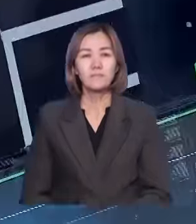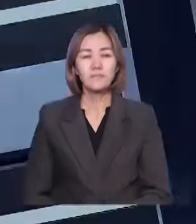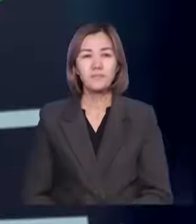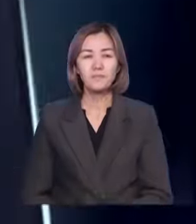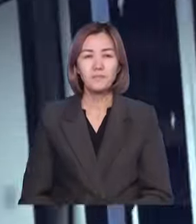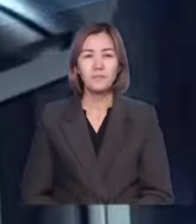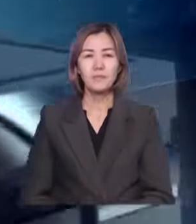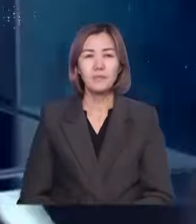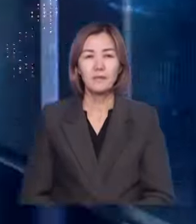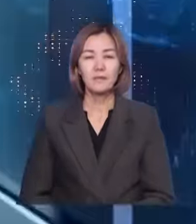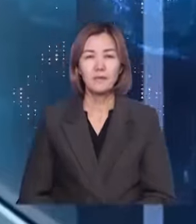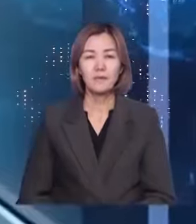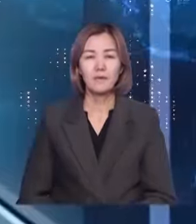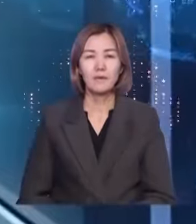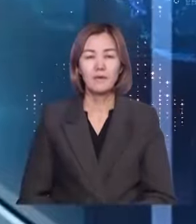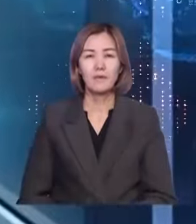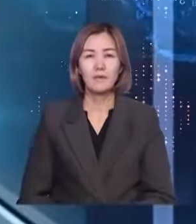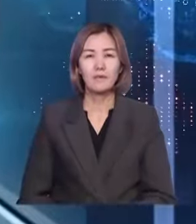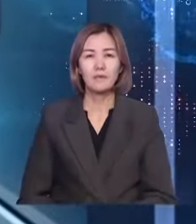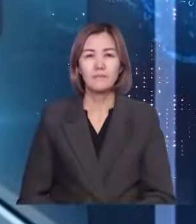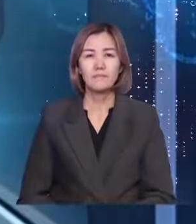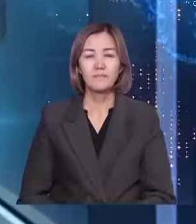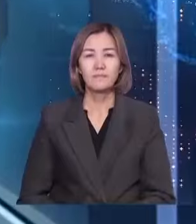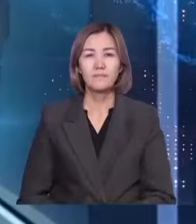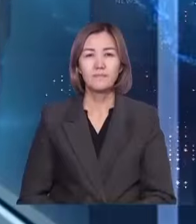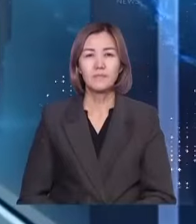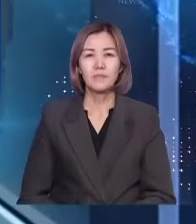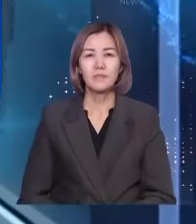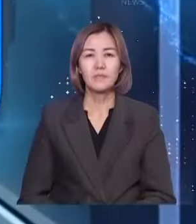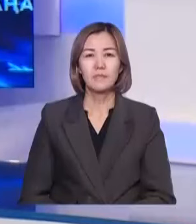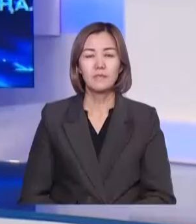Жарқын Нұрланұлы, Жасұлан Шымкенже, Қайрат Қазтұрғанов, Жетісу телеарнасы.